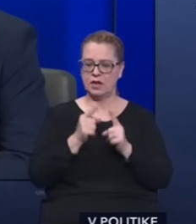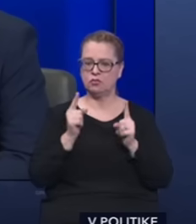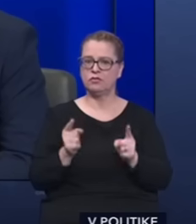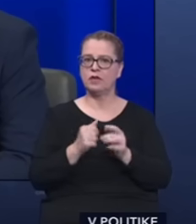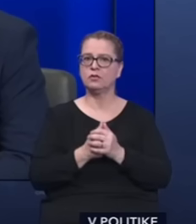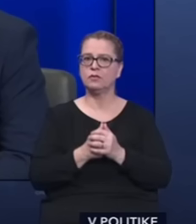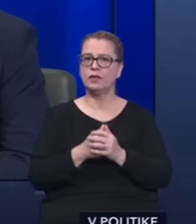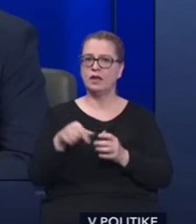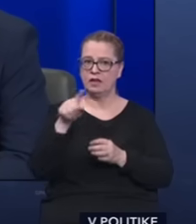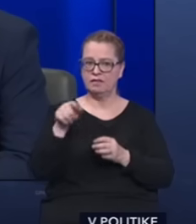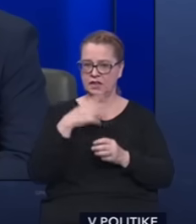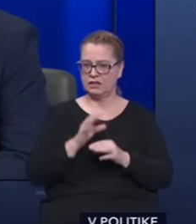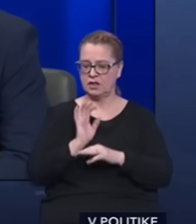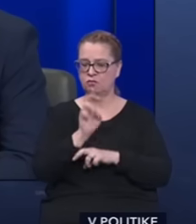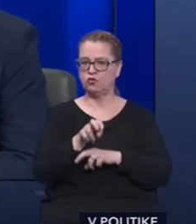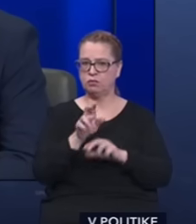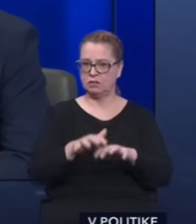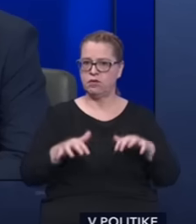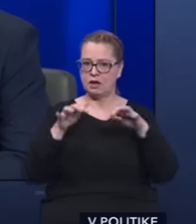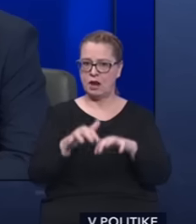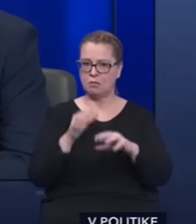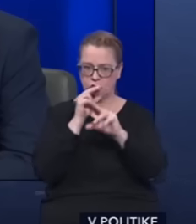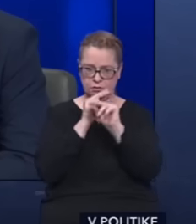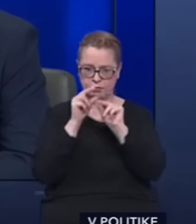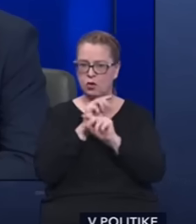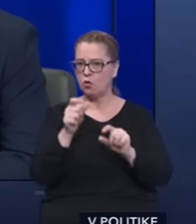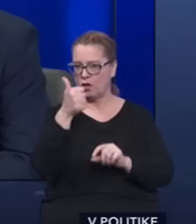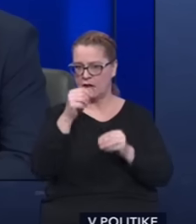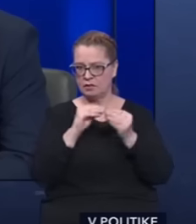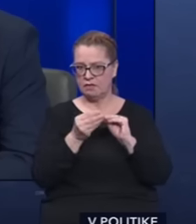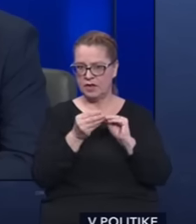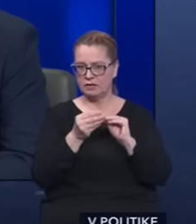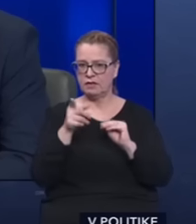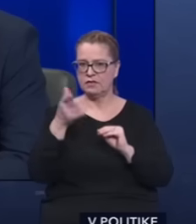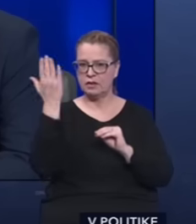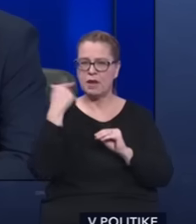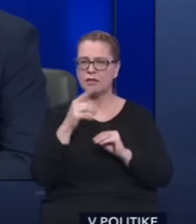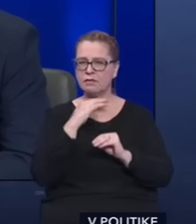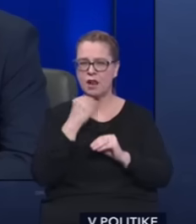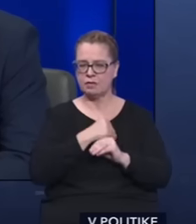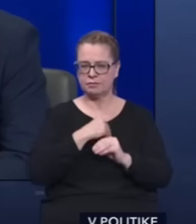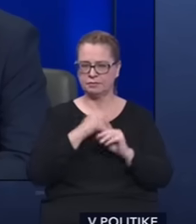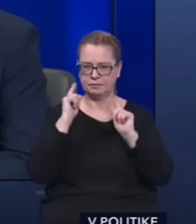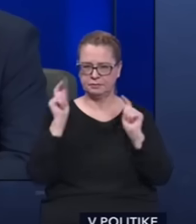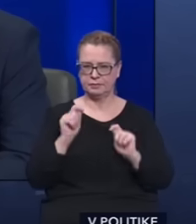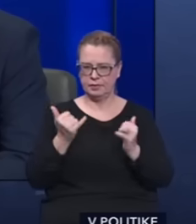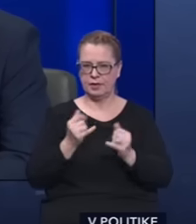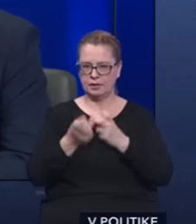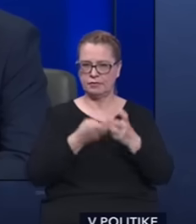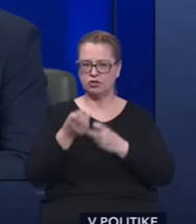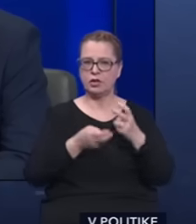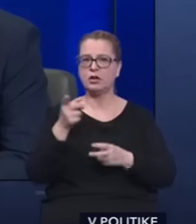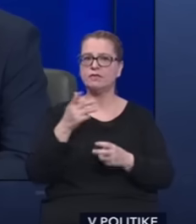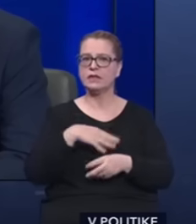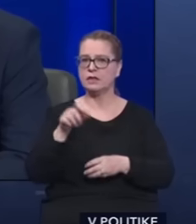Ešte jednu vetu. Vy sa chcete do parlamentu dostať, to sa pošuškáva, iba kvôli jednej veci. Mali ste toľko káos, ktoré sa začínajú teraz vyšetrovať, že chcete